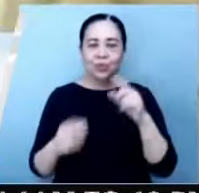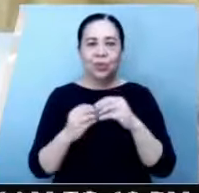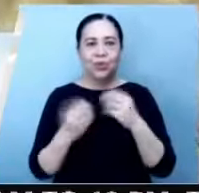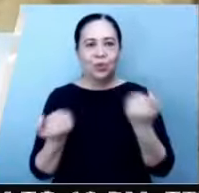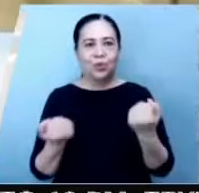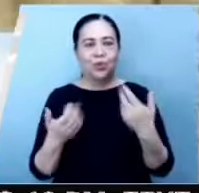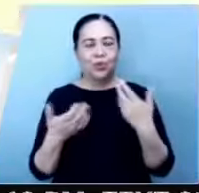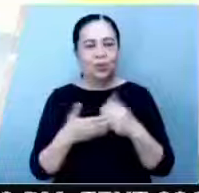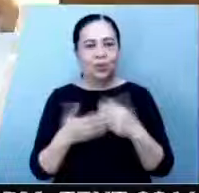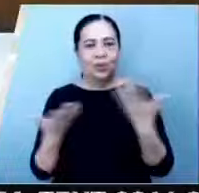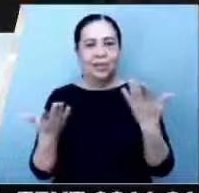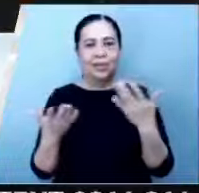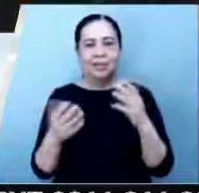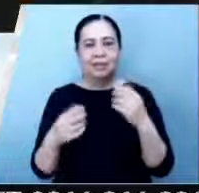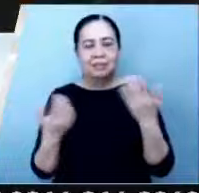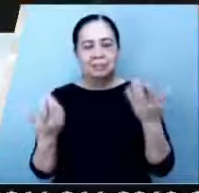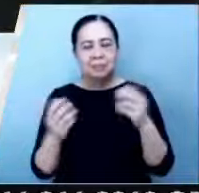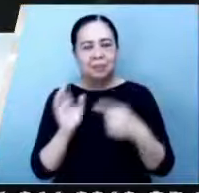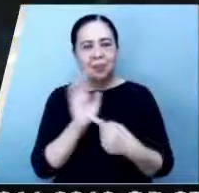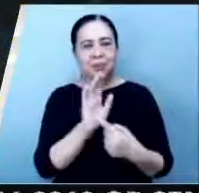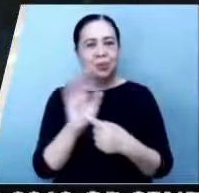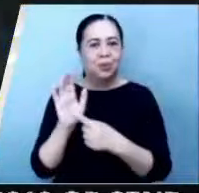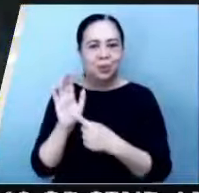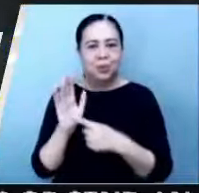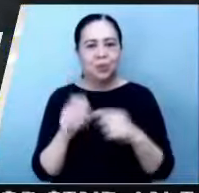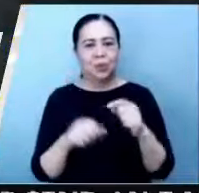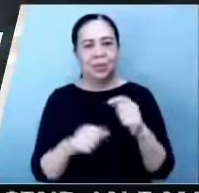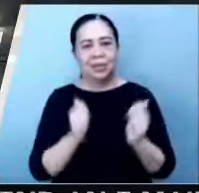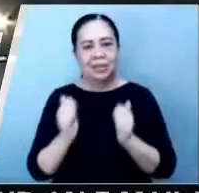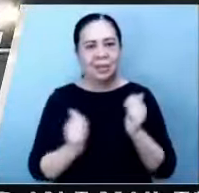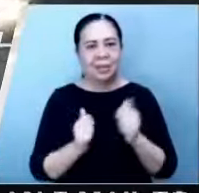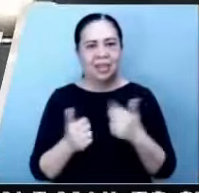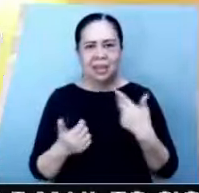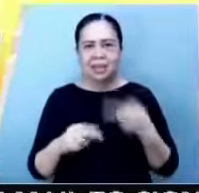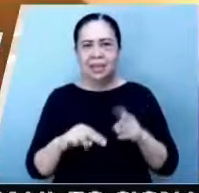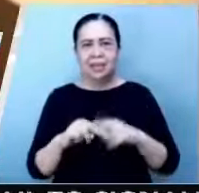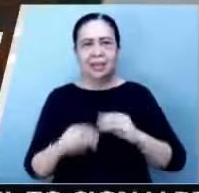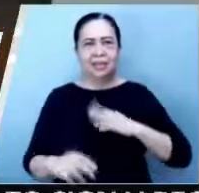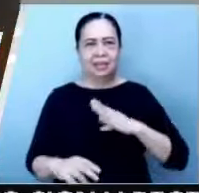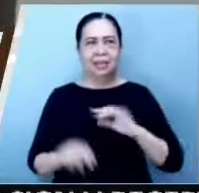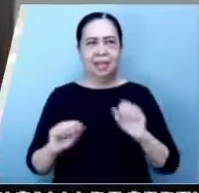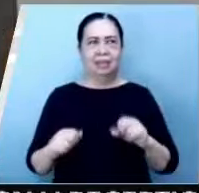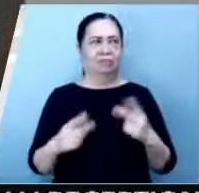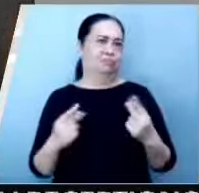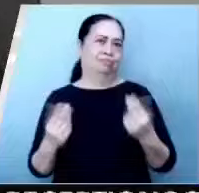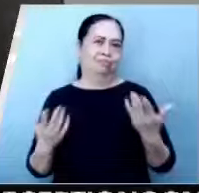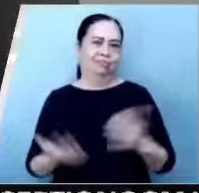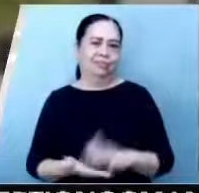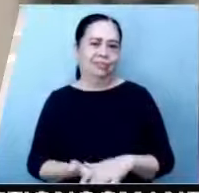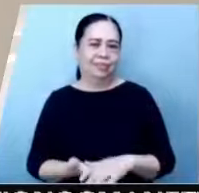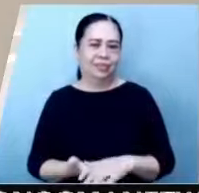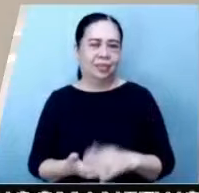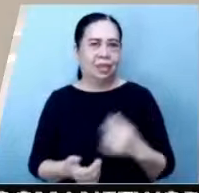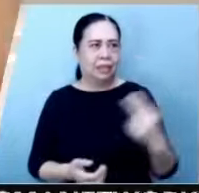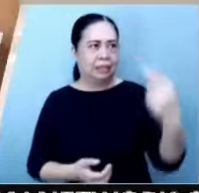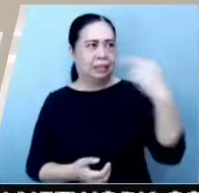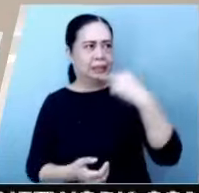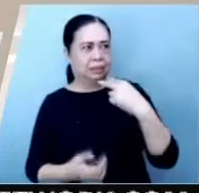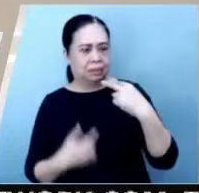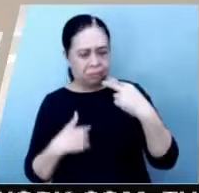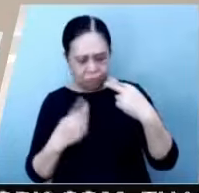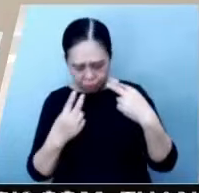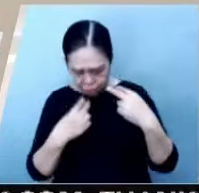entertainment industry. Mas nagka-confidence ako sa sarili that I can do it. They saw something that I did not see in